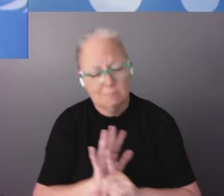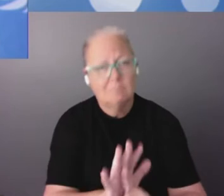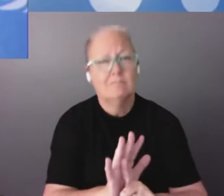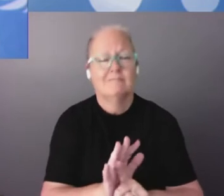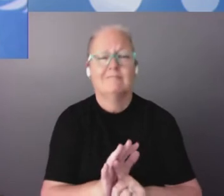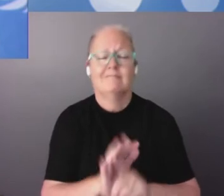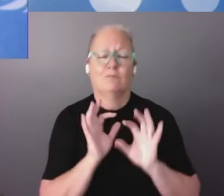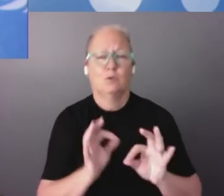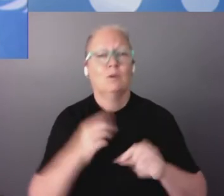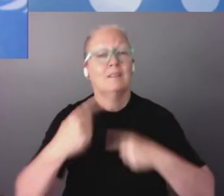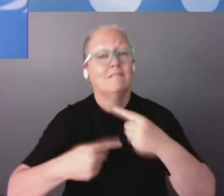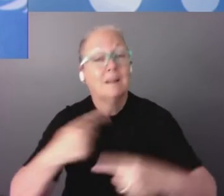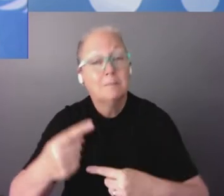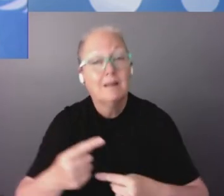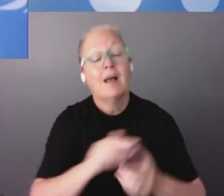rejoindra